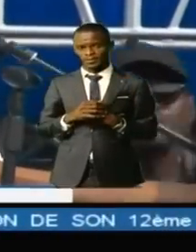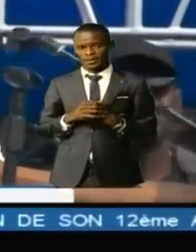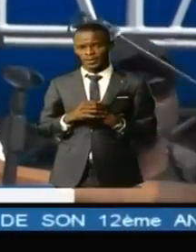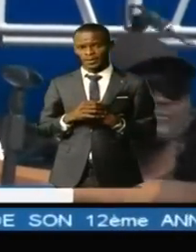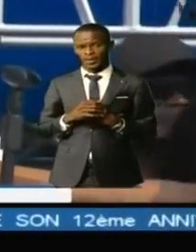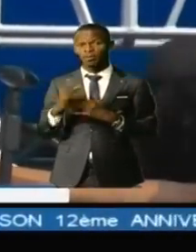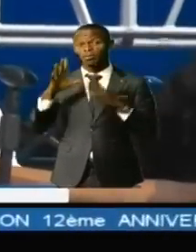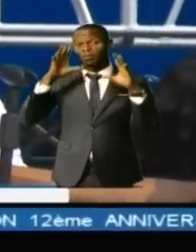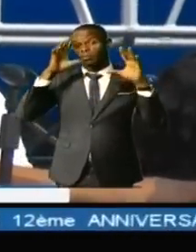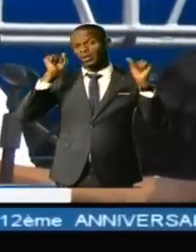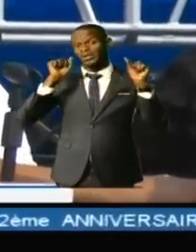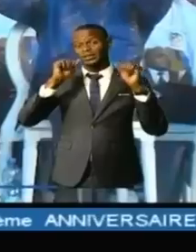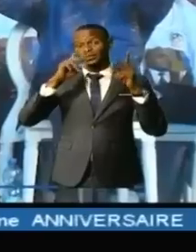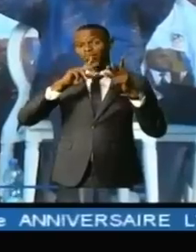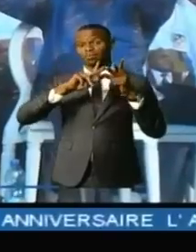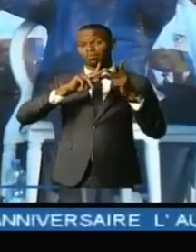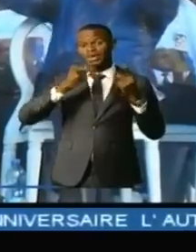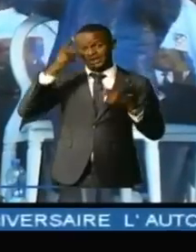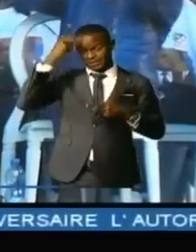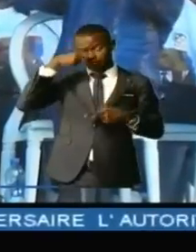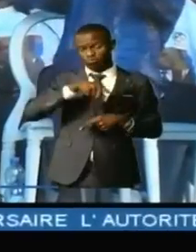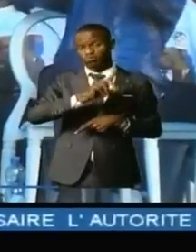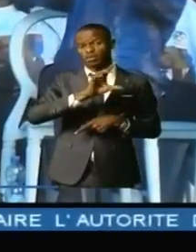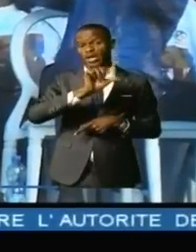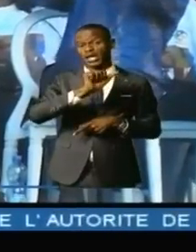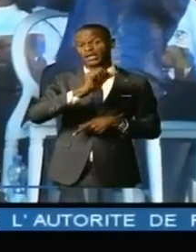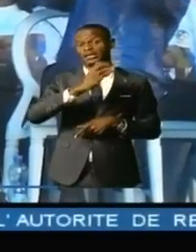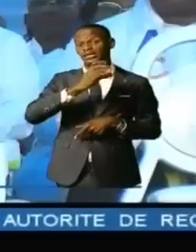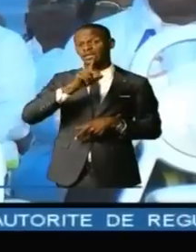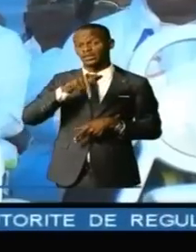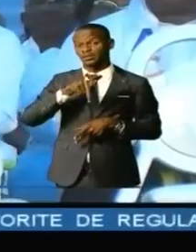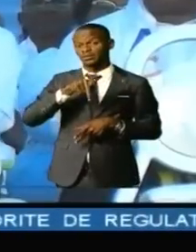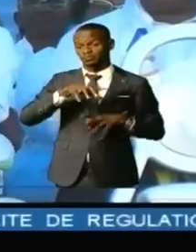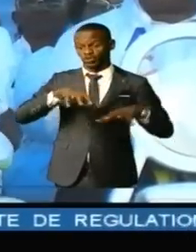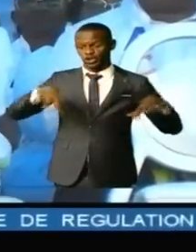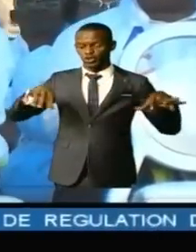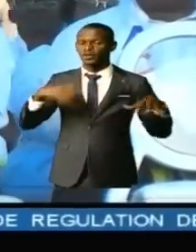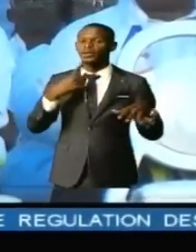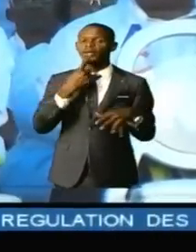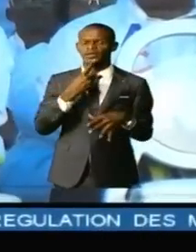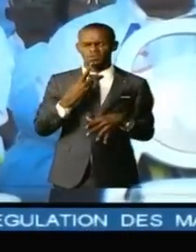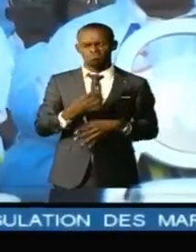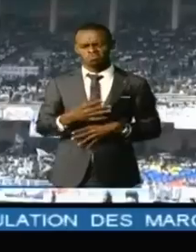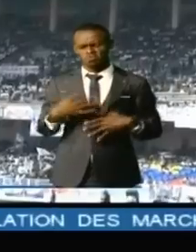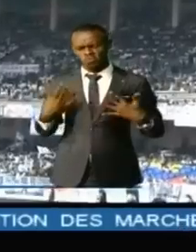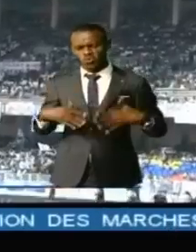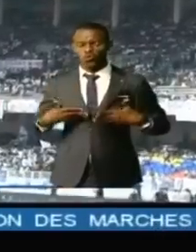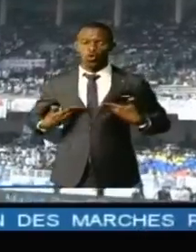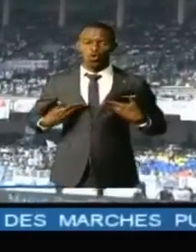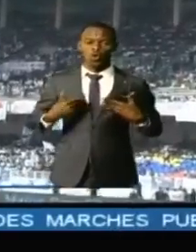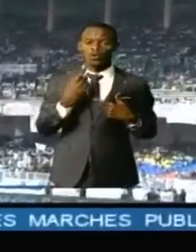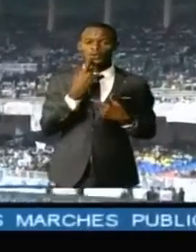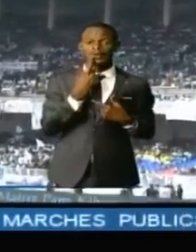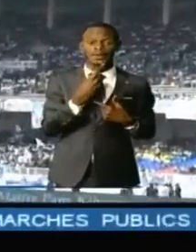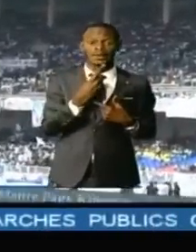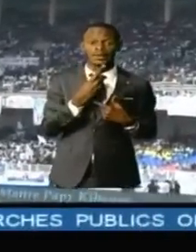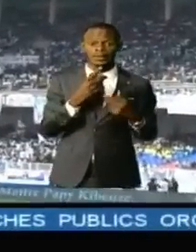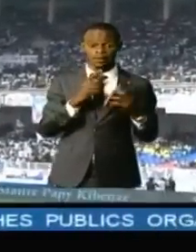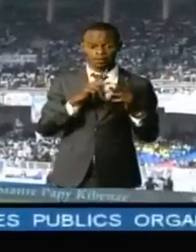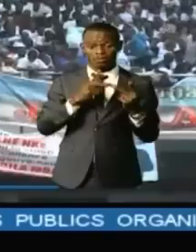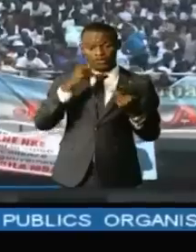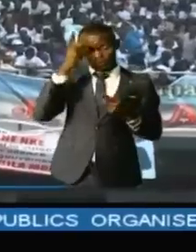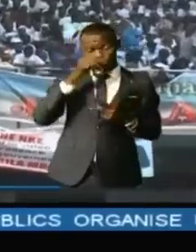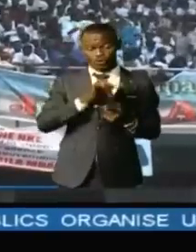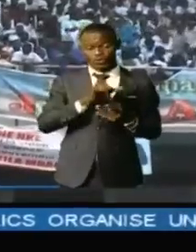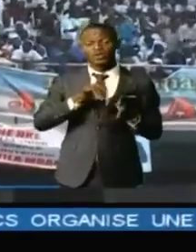mots justes consacrant solennellement la sortie de ces partis politiques ayant un avenir prometteur et il en a